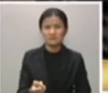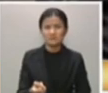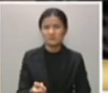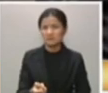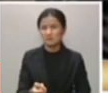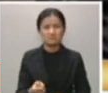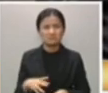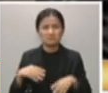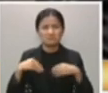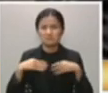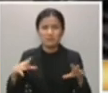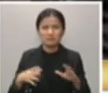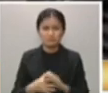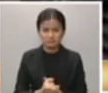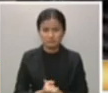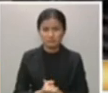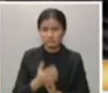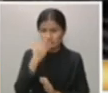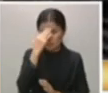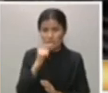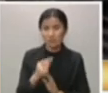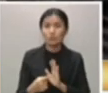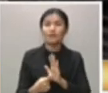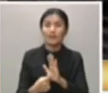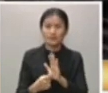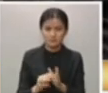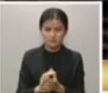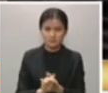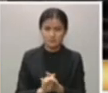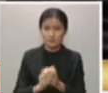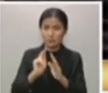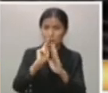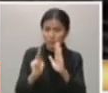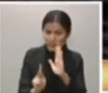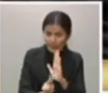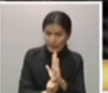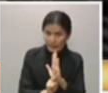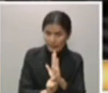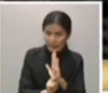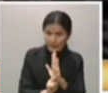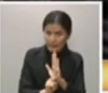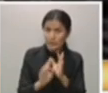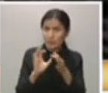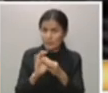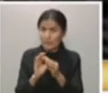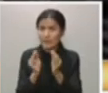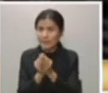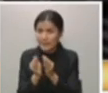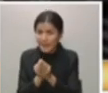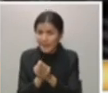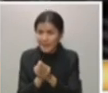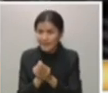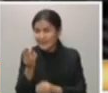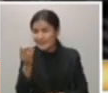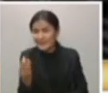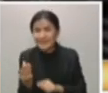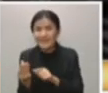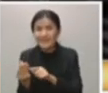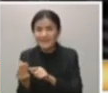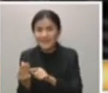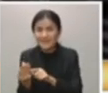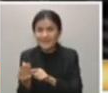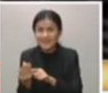ช่นการตีความกฎหมายกับคะแนนปัดเศษเพื่อให้ระบ